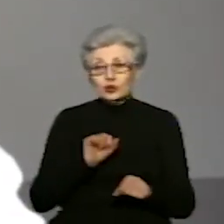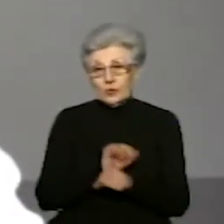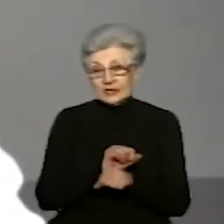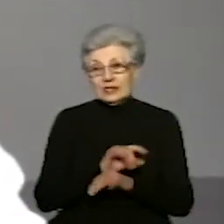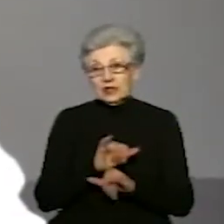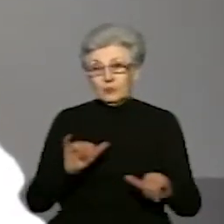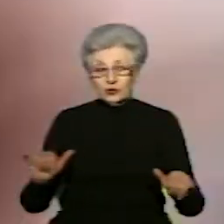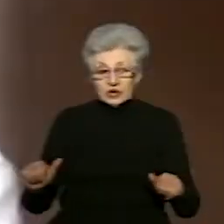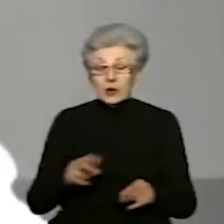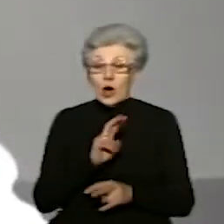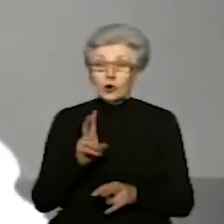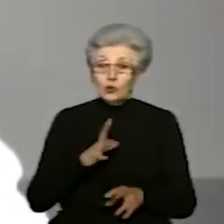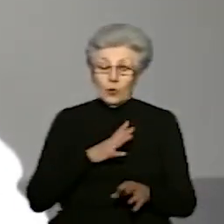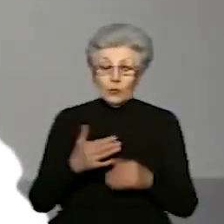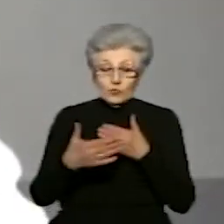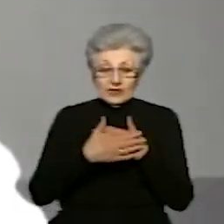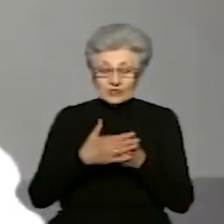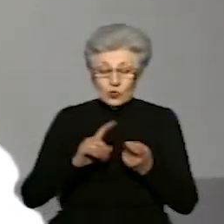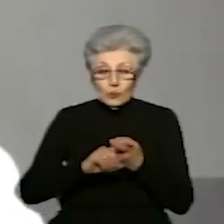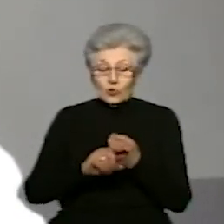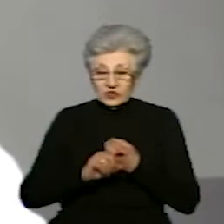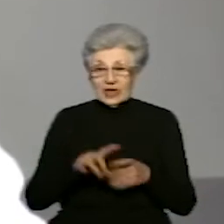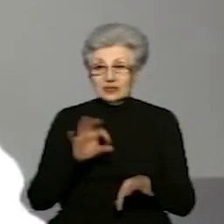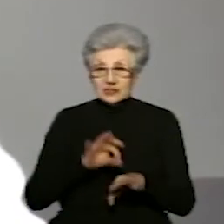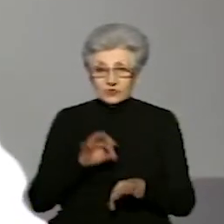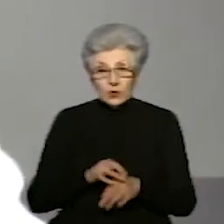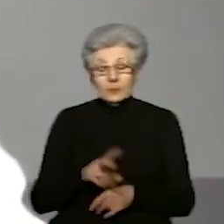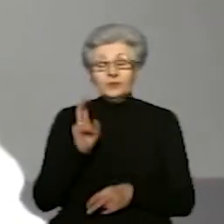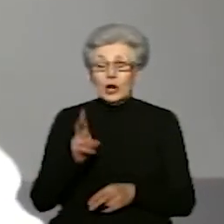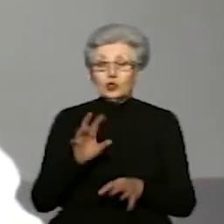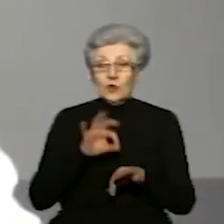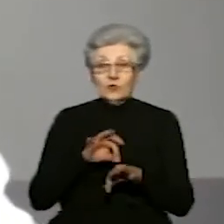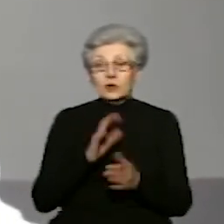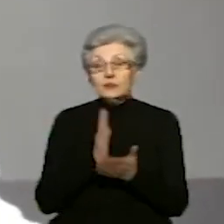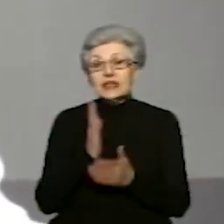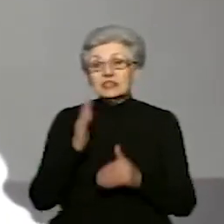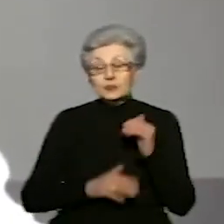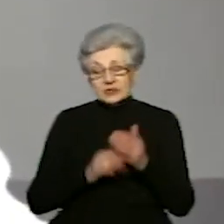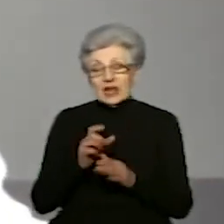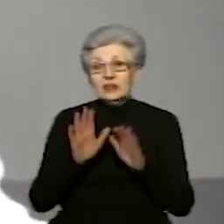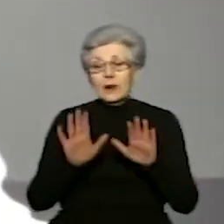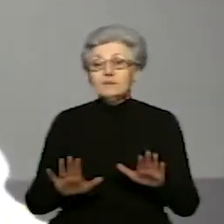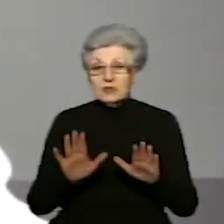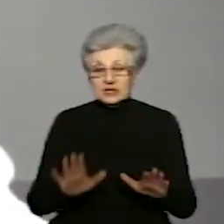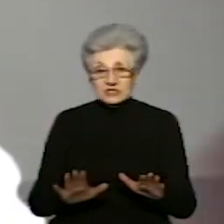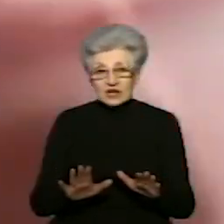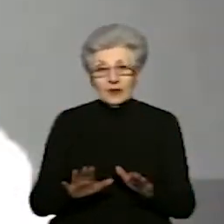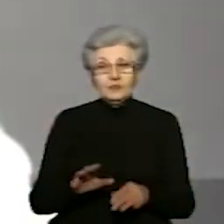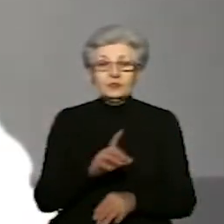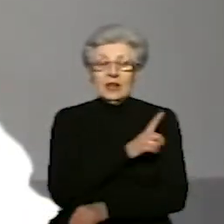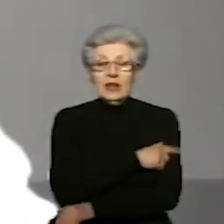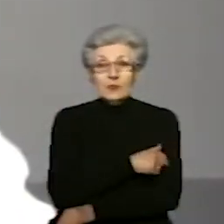у близькому контакті, їм роблять маски на дому. Хто хворий, є спеціально призначені місця перед